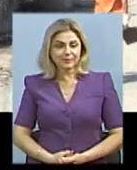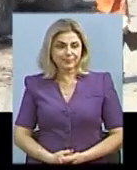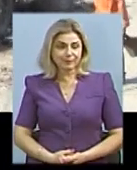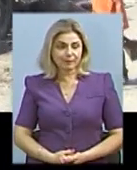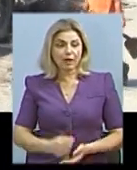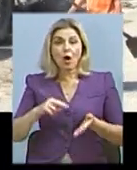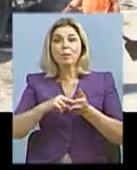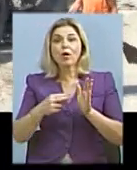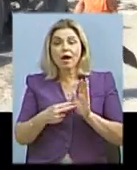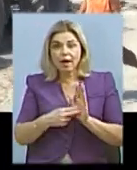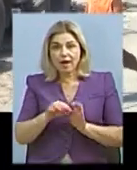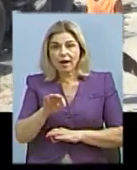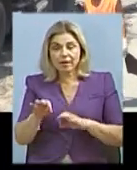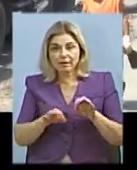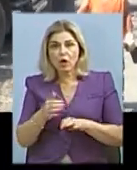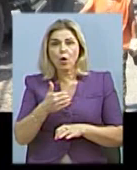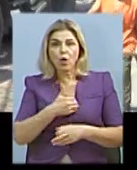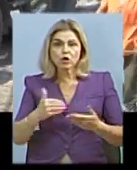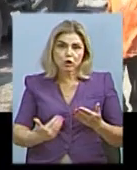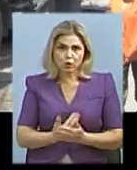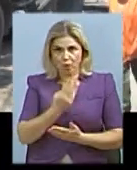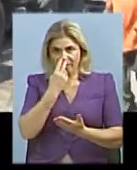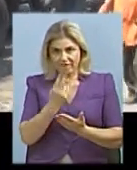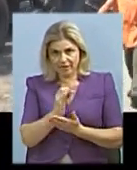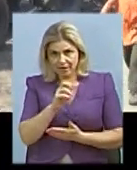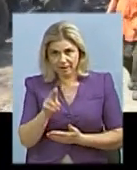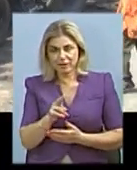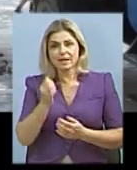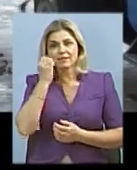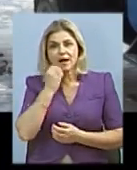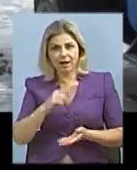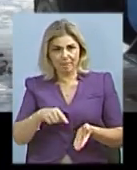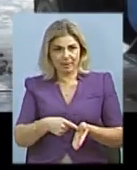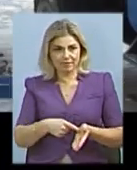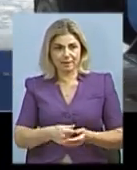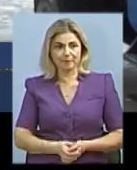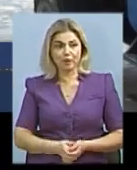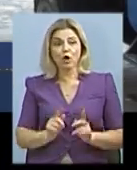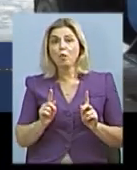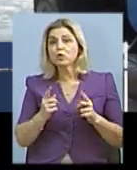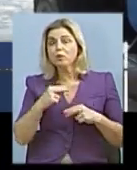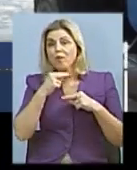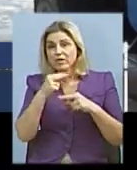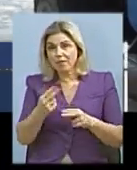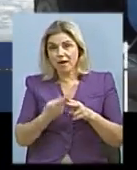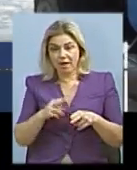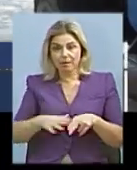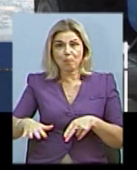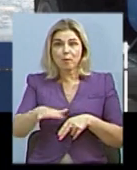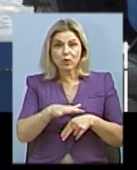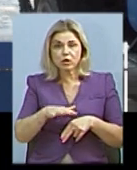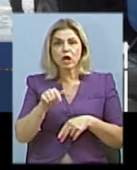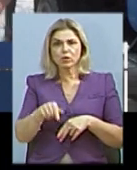За проєктом Агенція розвитку Миколаєва хоче поновити вигляд старого міста. Чому увагу до цього простору?